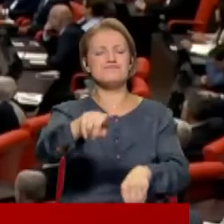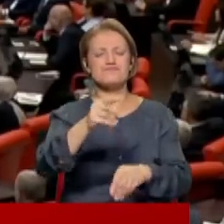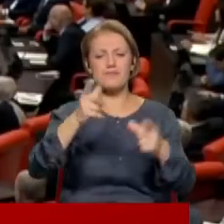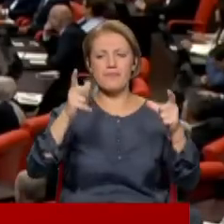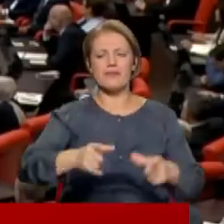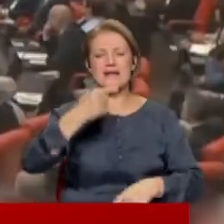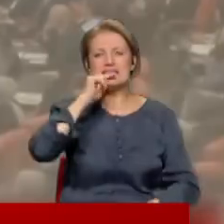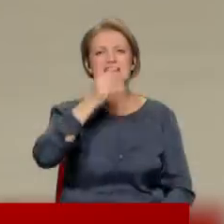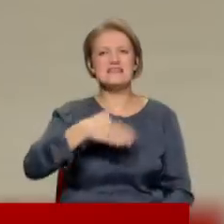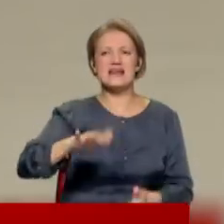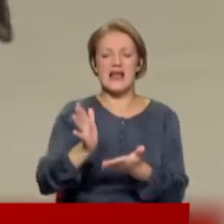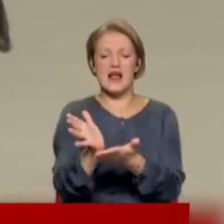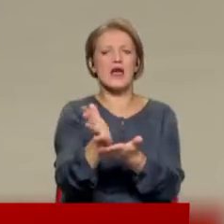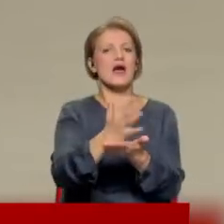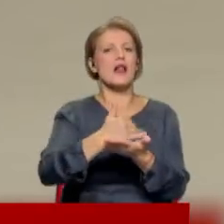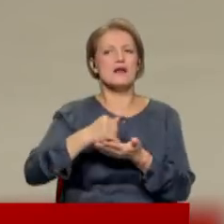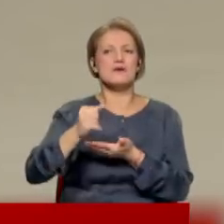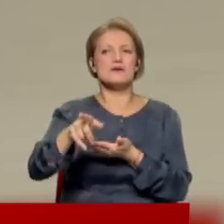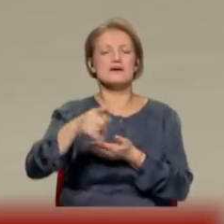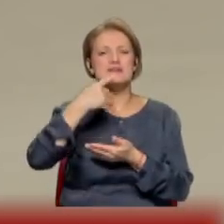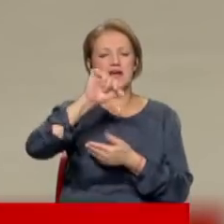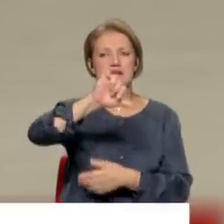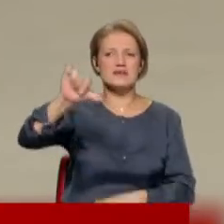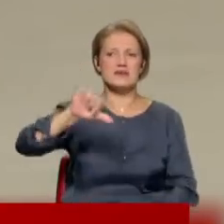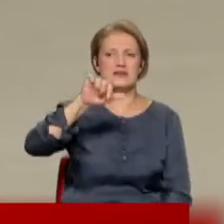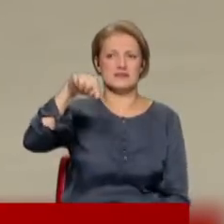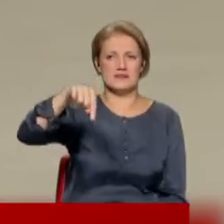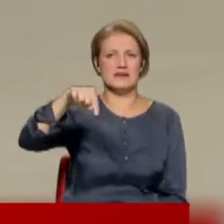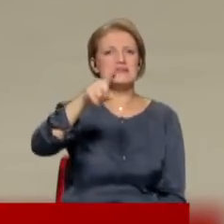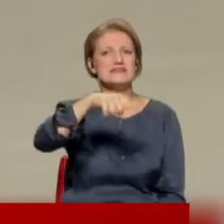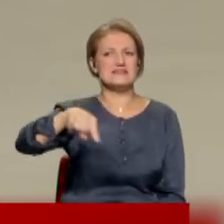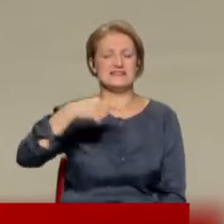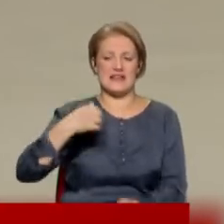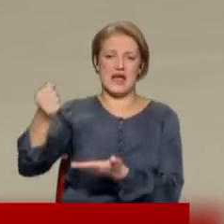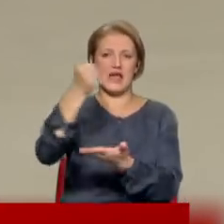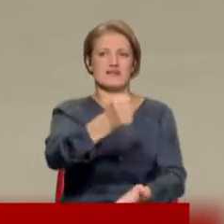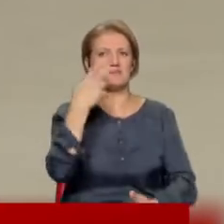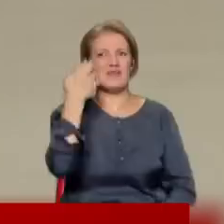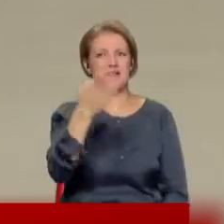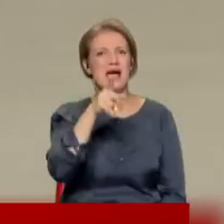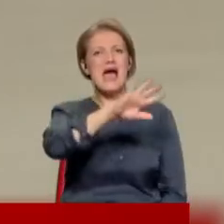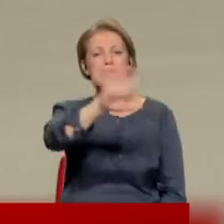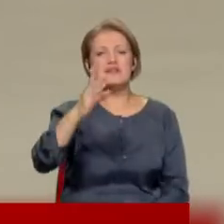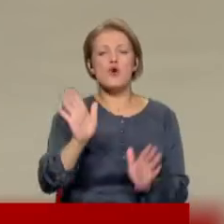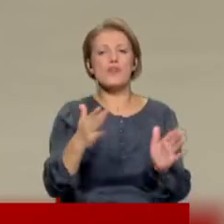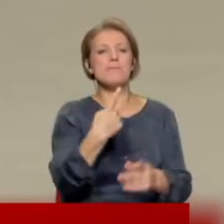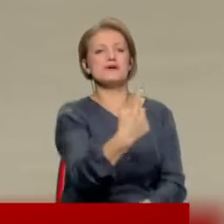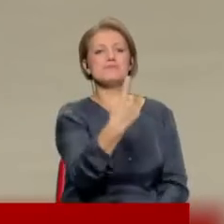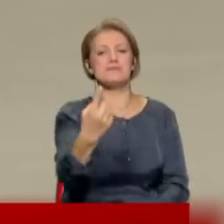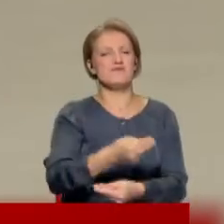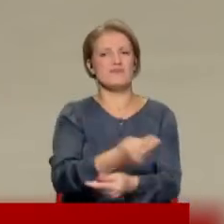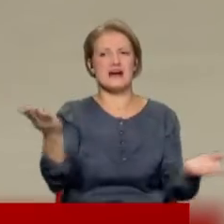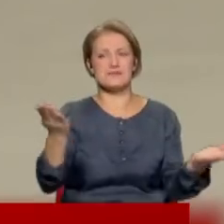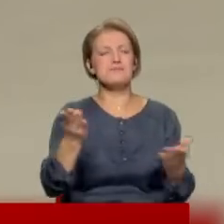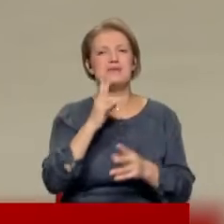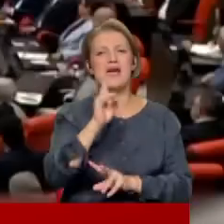yetişmiş zeytinlerden elde edilen zeytinyağını da sizlere getirdik efendim. Hepinizin odasına dağıttık. Enerji Eski